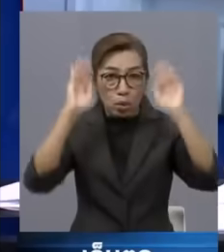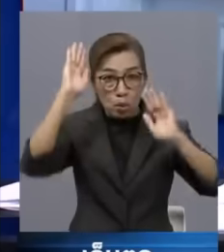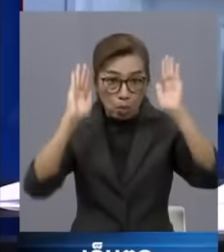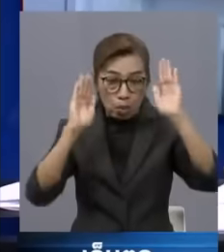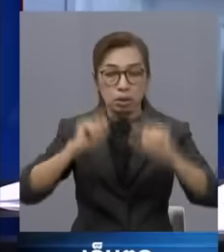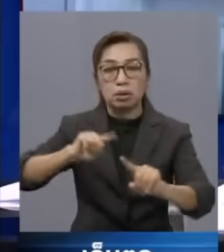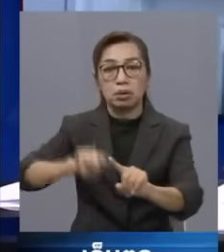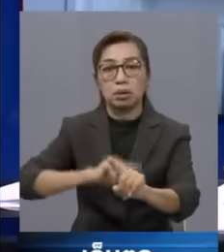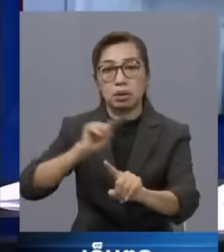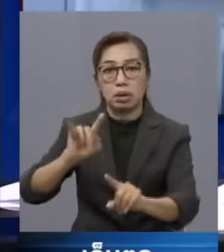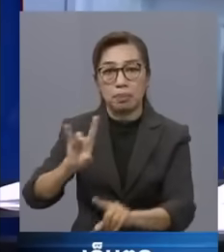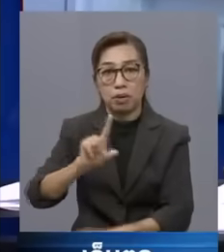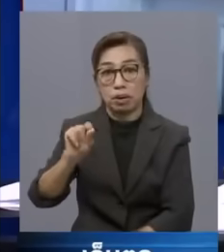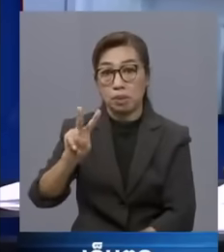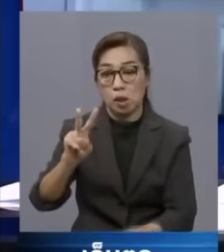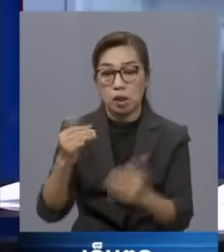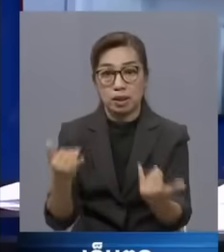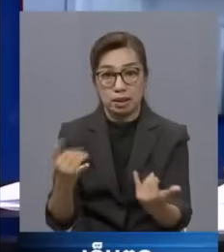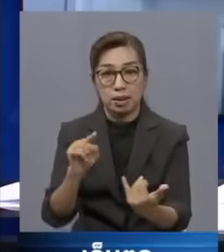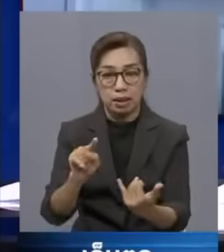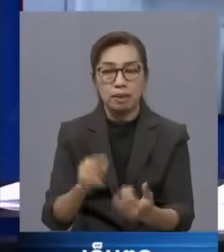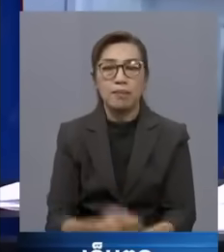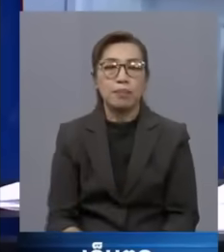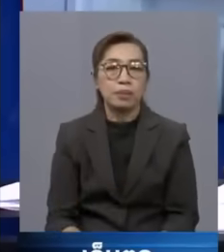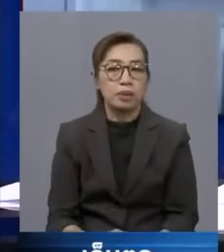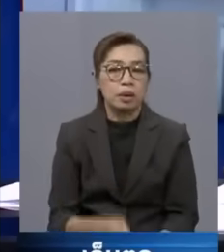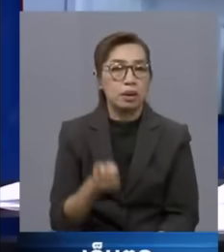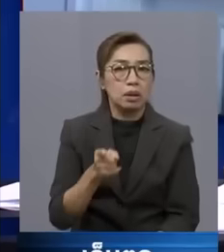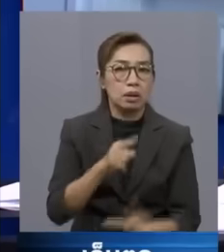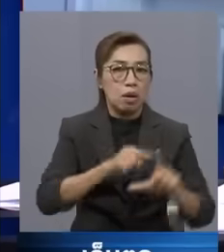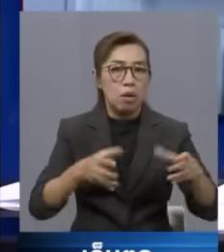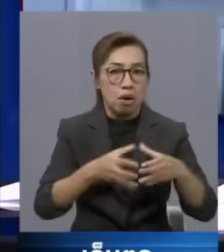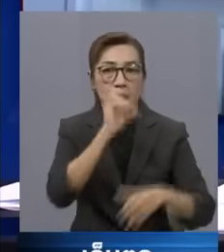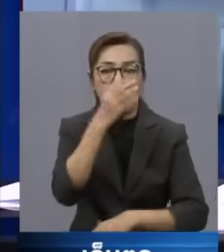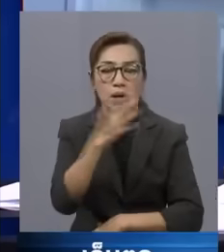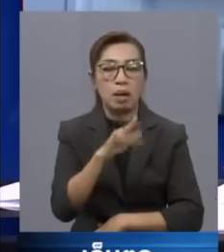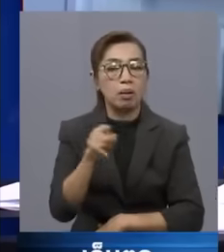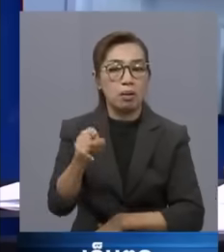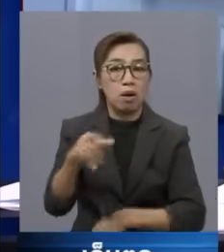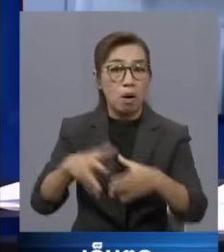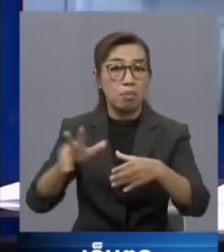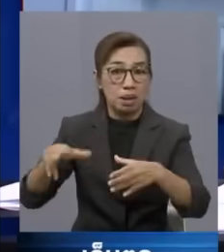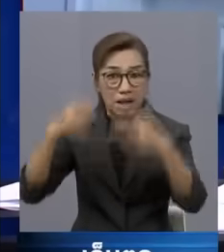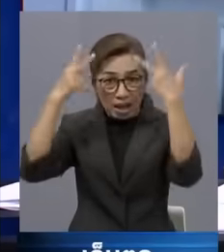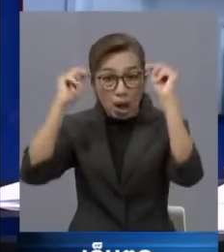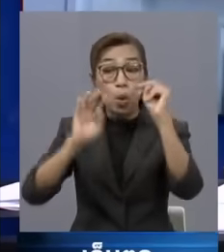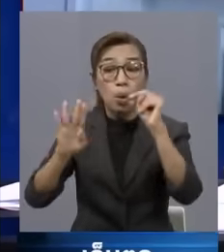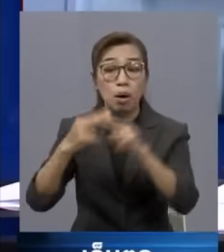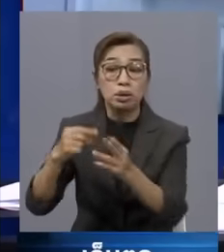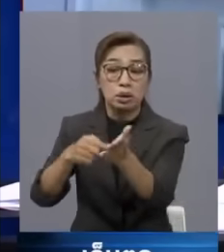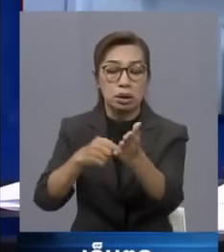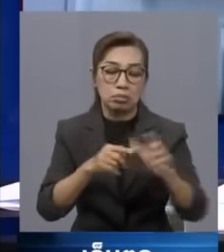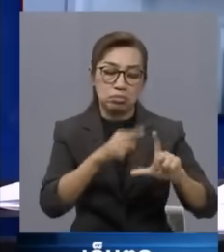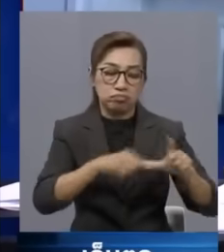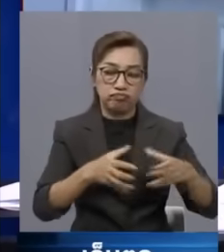วันที่ 22สิงหาคมนี้นะครับโดยเฉพาะยิ่งใหญ่ยักษ์ที่ก้าวไกลเขายืนแล้วแหละว่าเขาจะไม่โหวตให้ candidateนายกจากทางเพื่อไทย